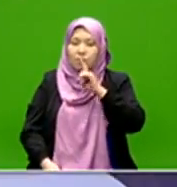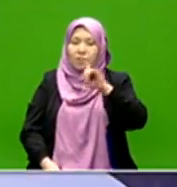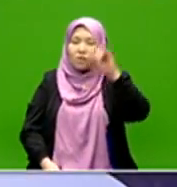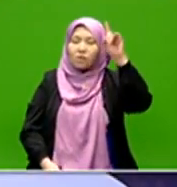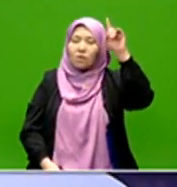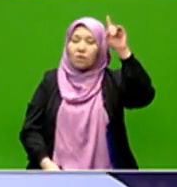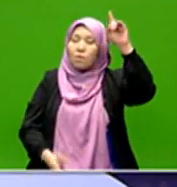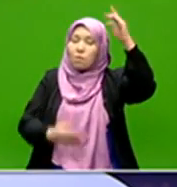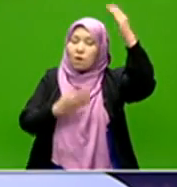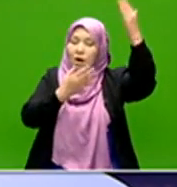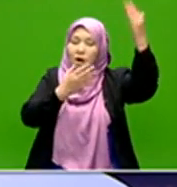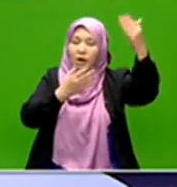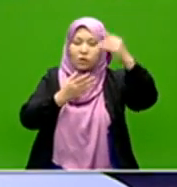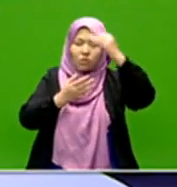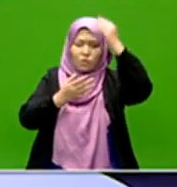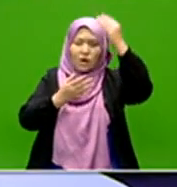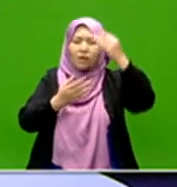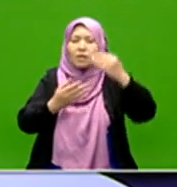ربنا